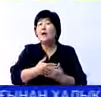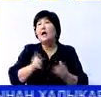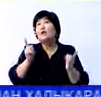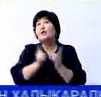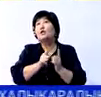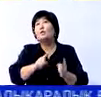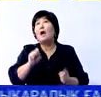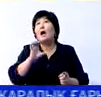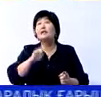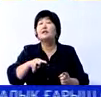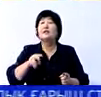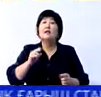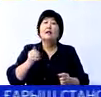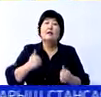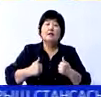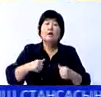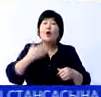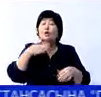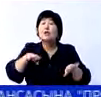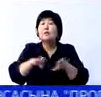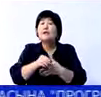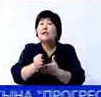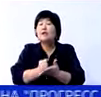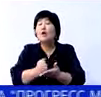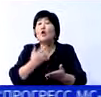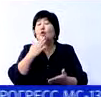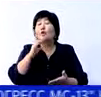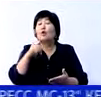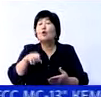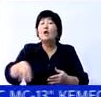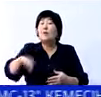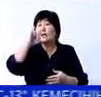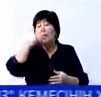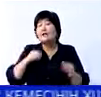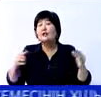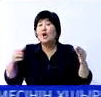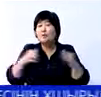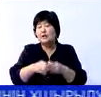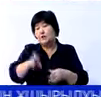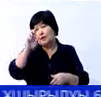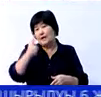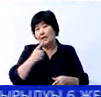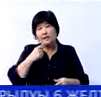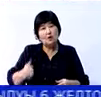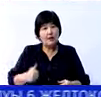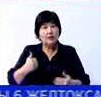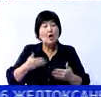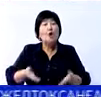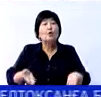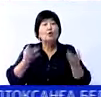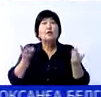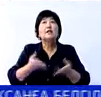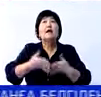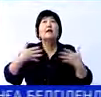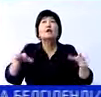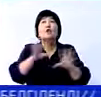Кездесу барысында Асылы Әлиқызы ұлттық бірегейлікті сақтау, ұлттық код барша қазақстандықтарды біріктіруші мемлекеттік тілдің мәртебесін көтеру жайында